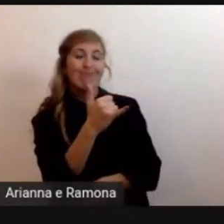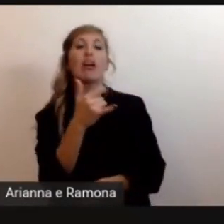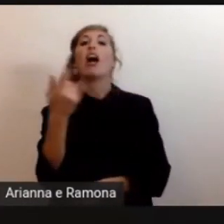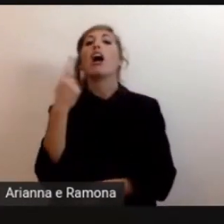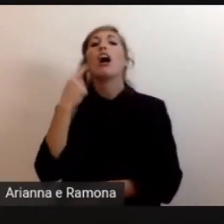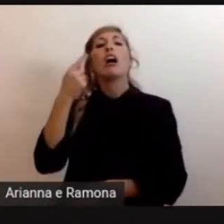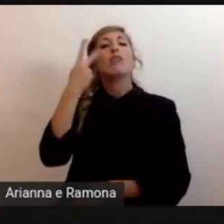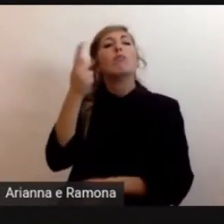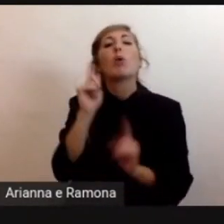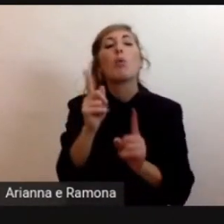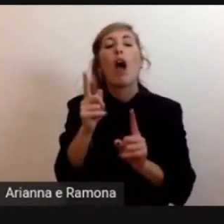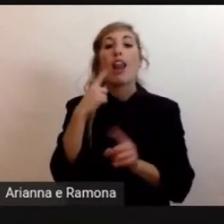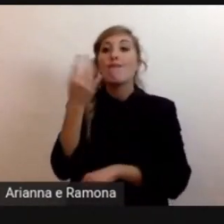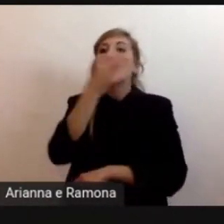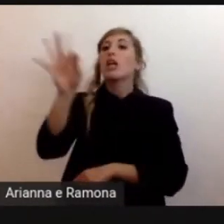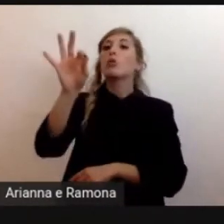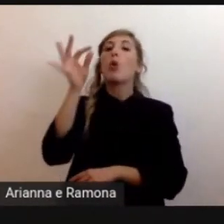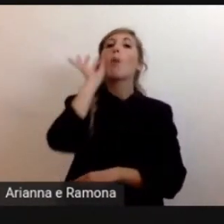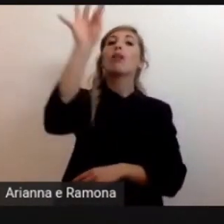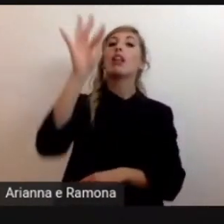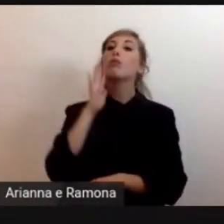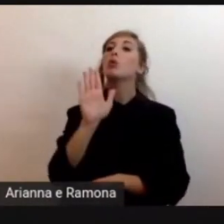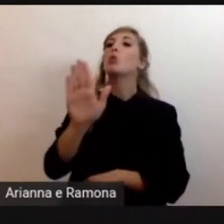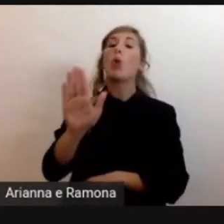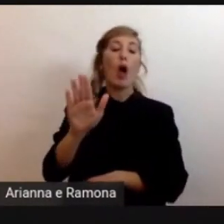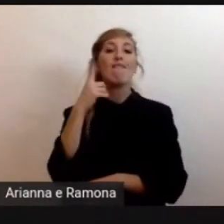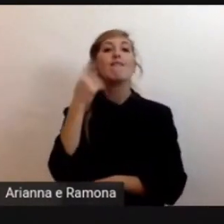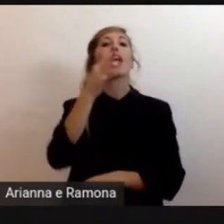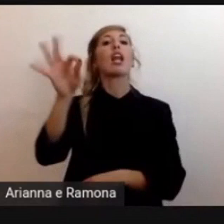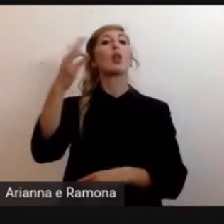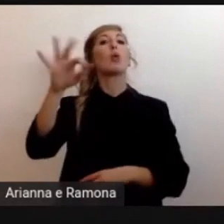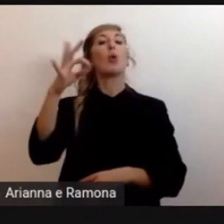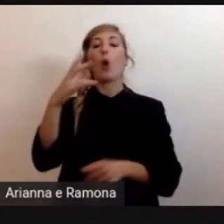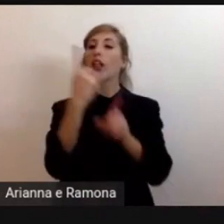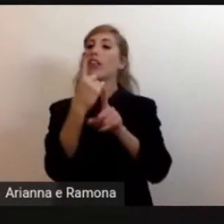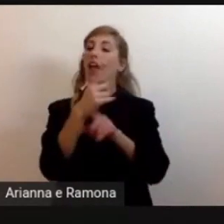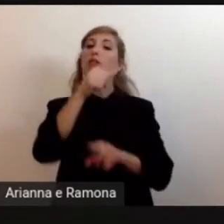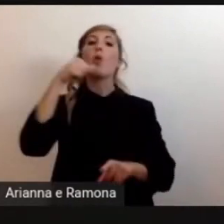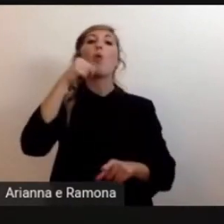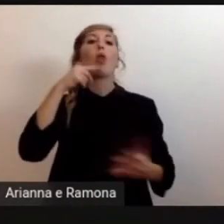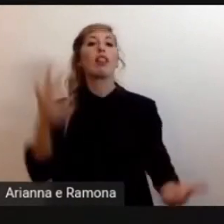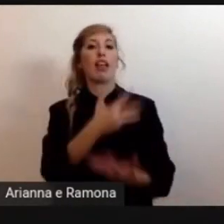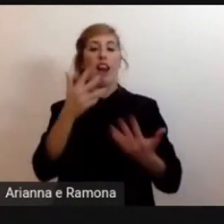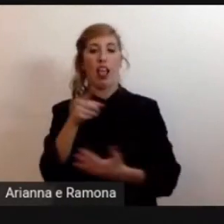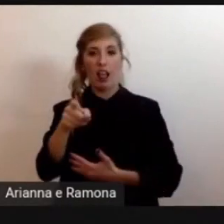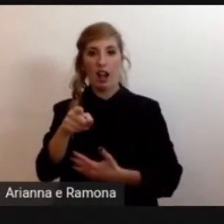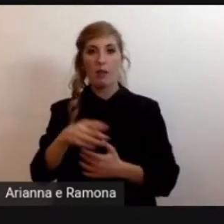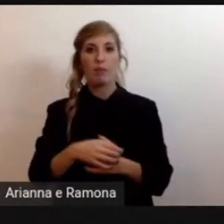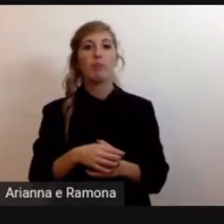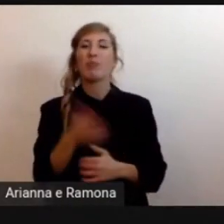sono figlia della stessa perché devono essere ultimi volevo che come si sa che dura beverly